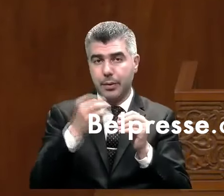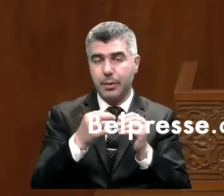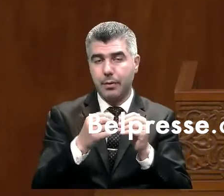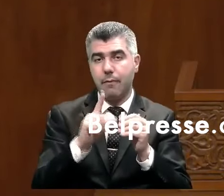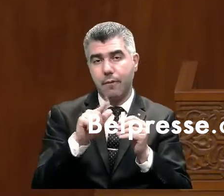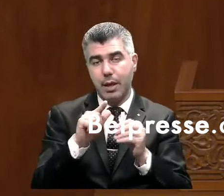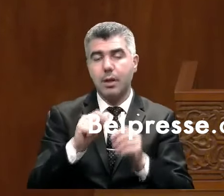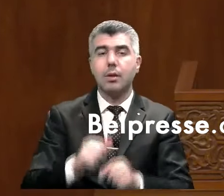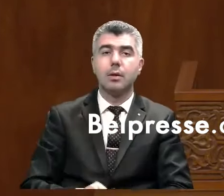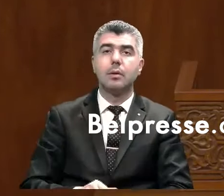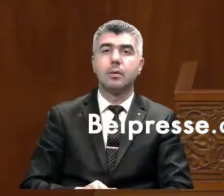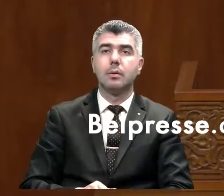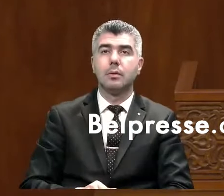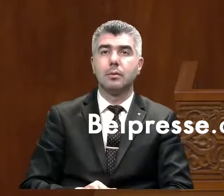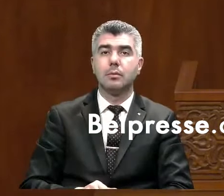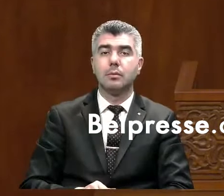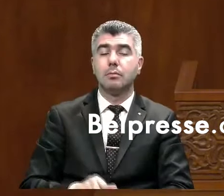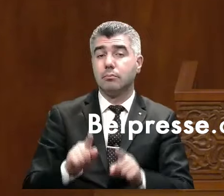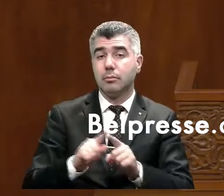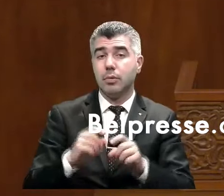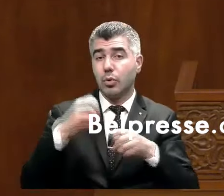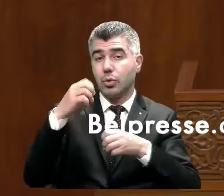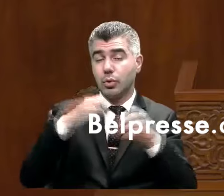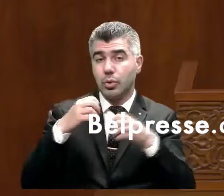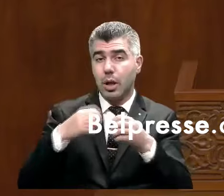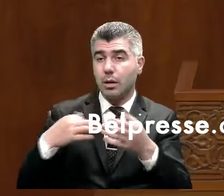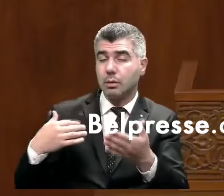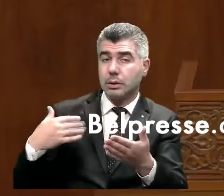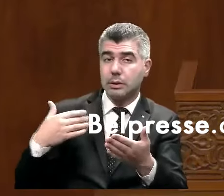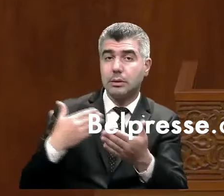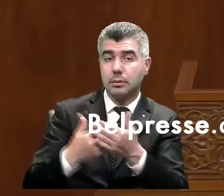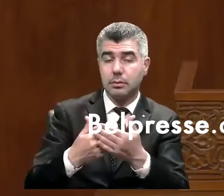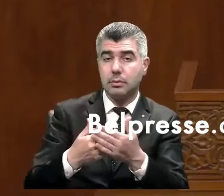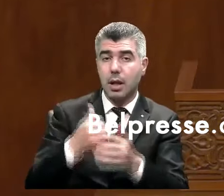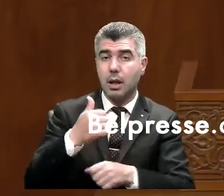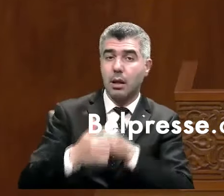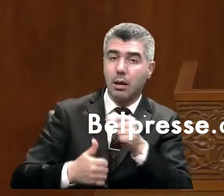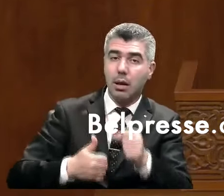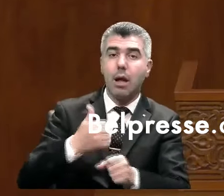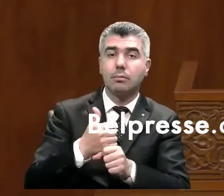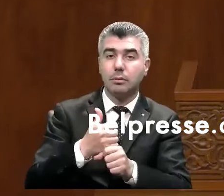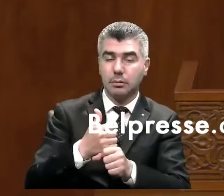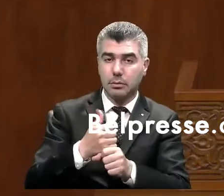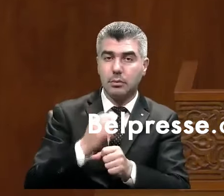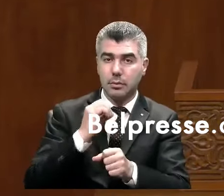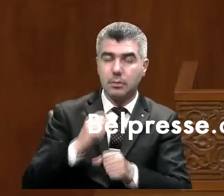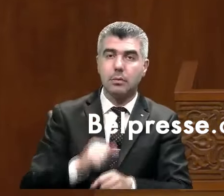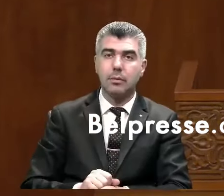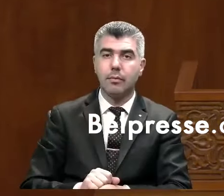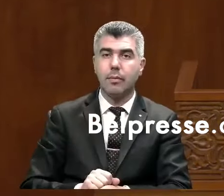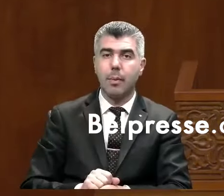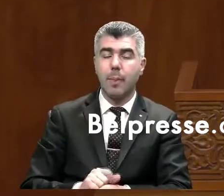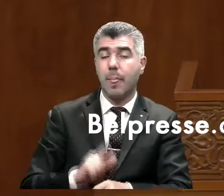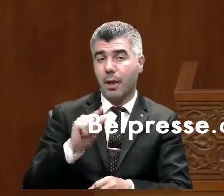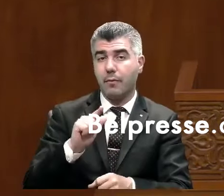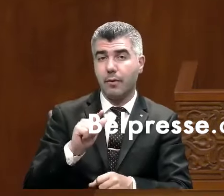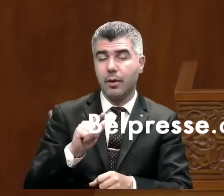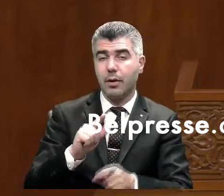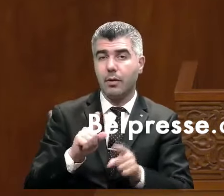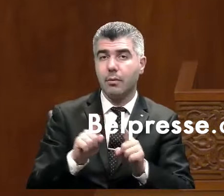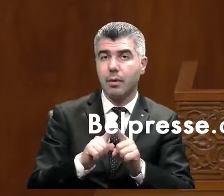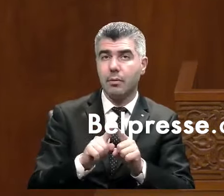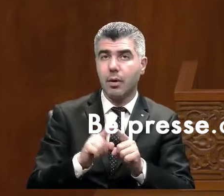جدا وهذا الجفاف اللي هو مستمر لعده سنوات واللي كنقول بانه هي